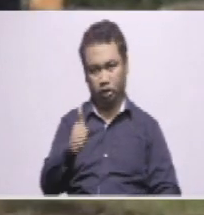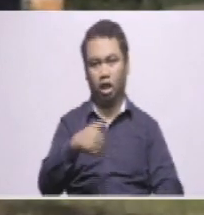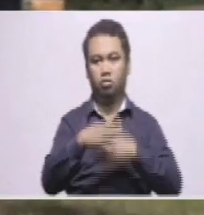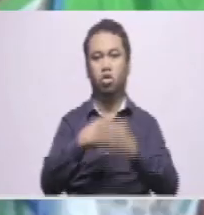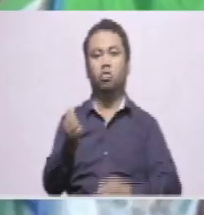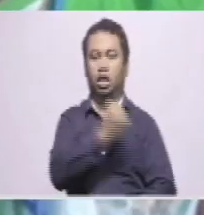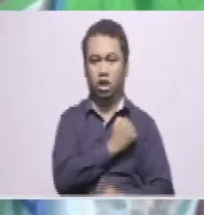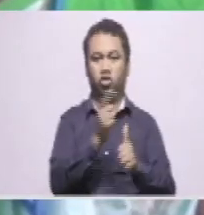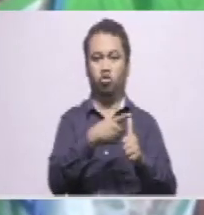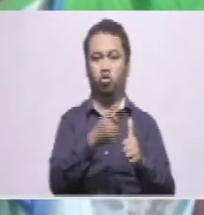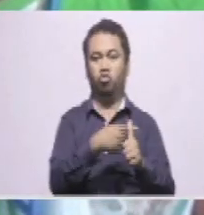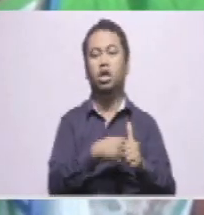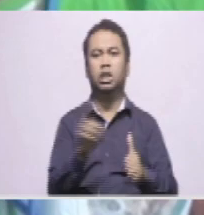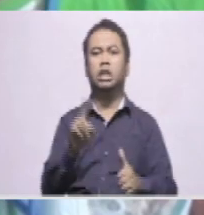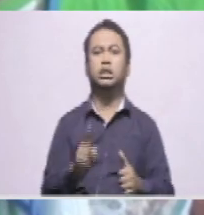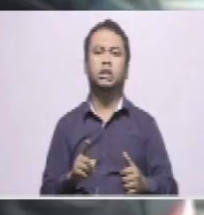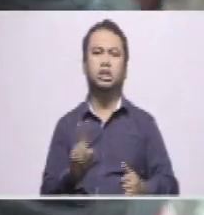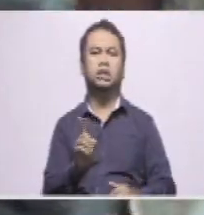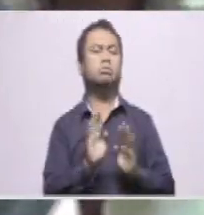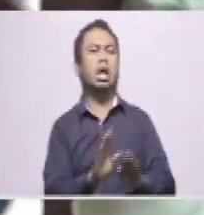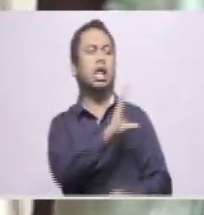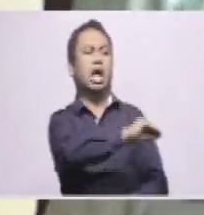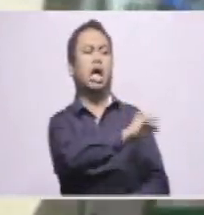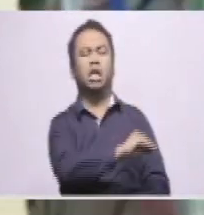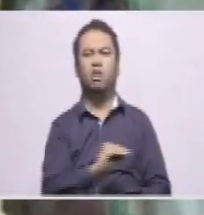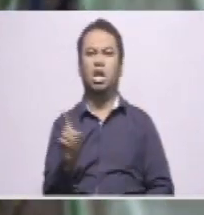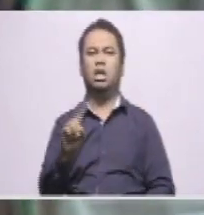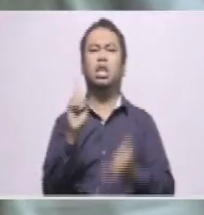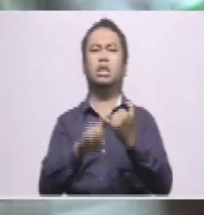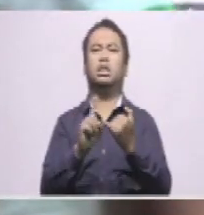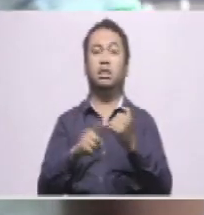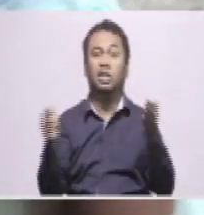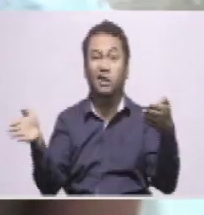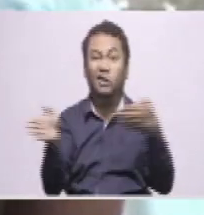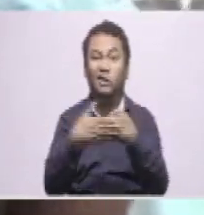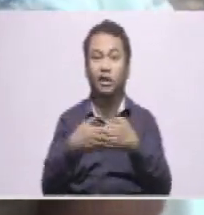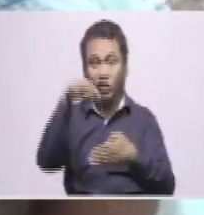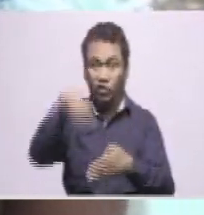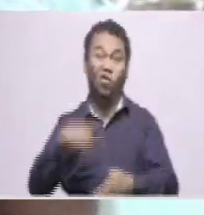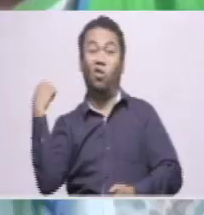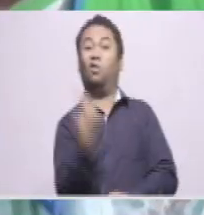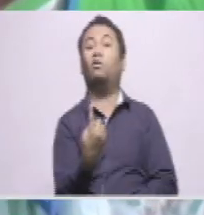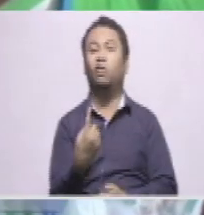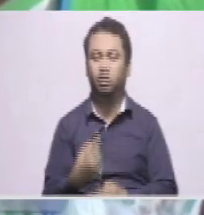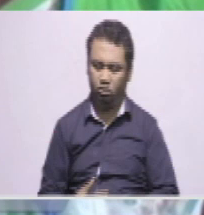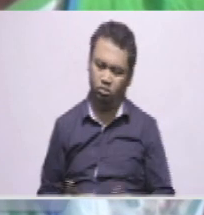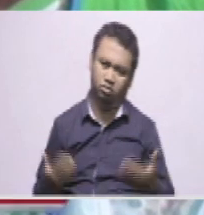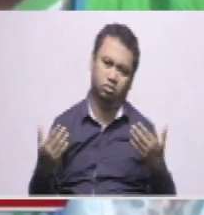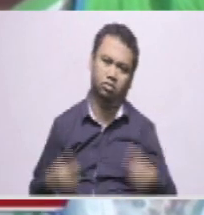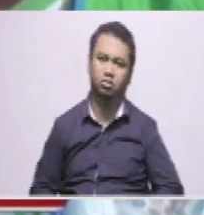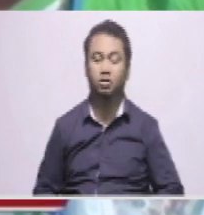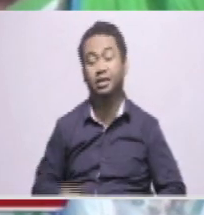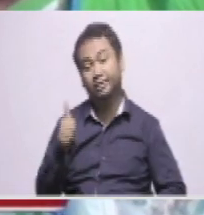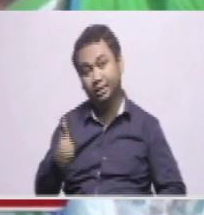sy alana amin'le mety fikoropahana amin'ny rivariva igny ndrekindraika zany a efa kakaiky katona ny bureau de vote sasany vao tonga eto ary sara ihany koa ny mamita anazy ty